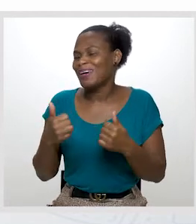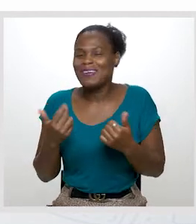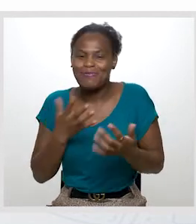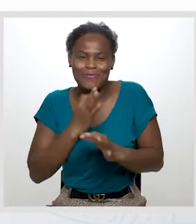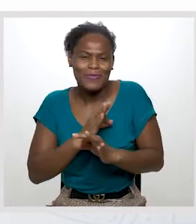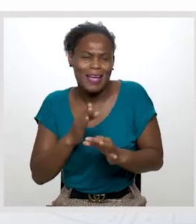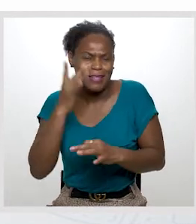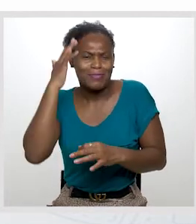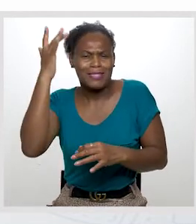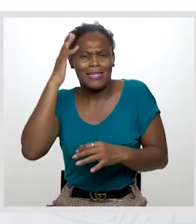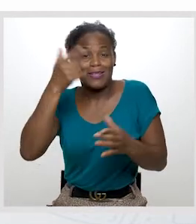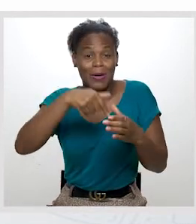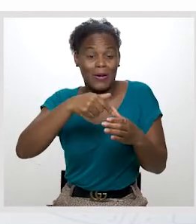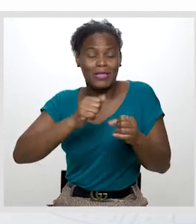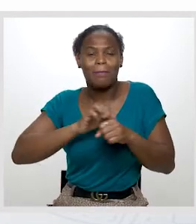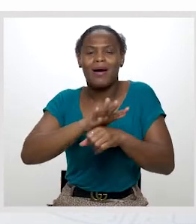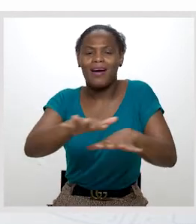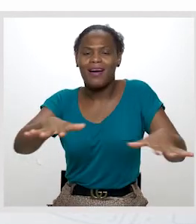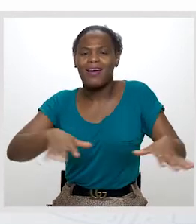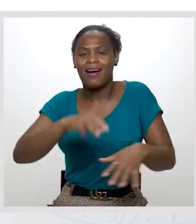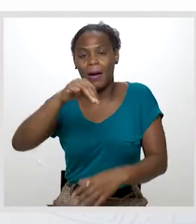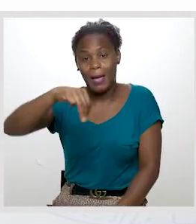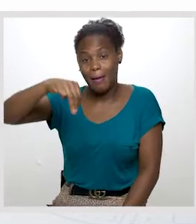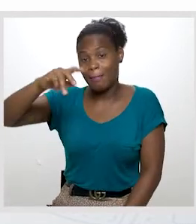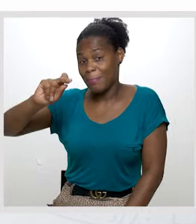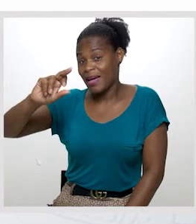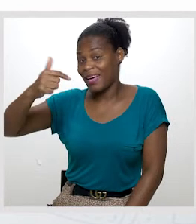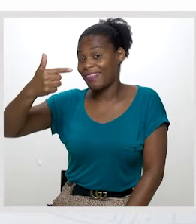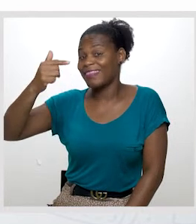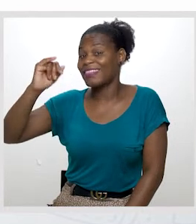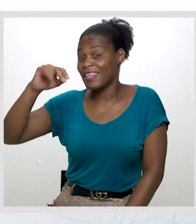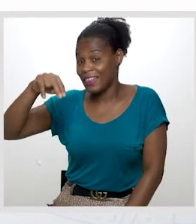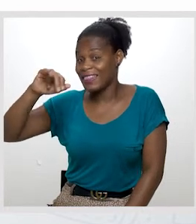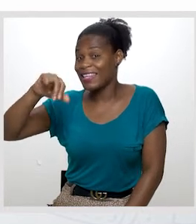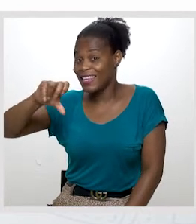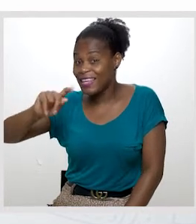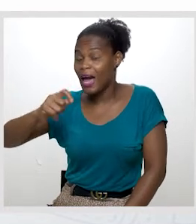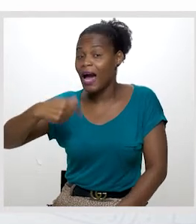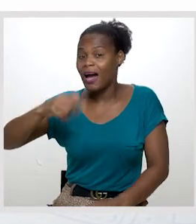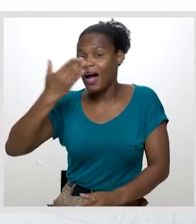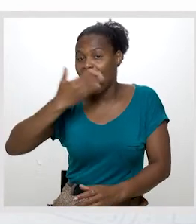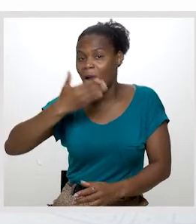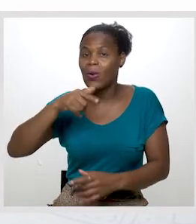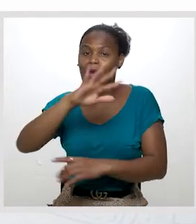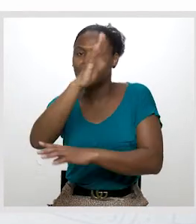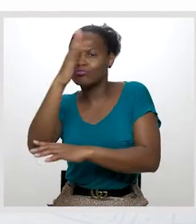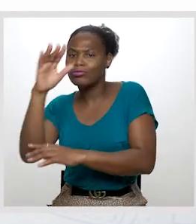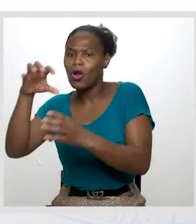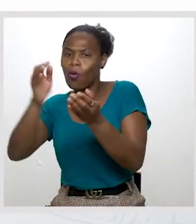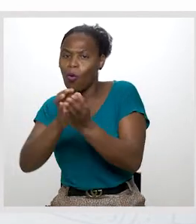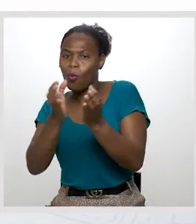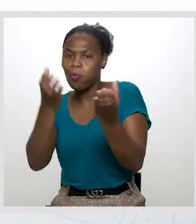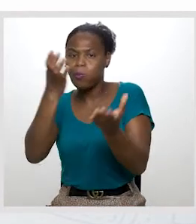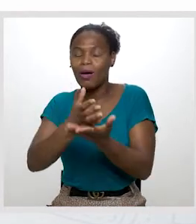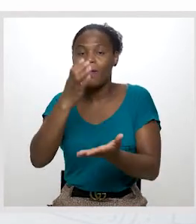Oh, c'est top! Imaginez, on est sur une plage à la Martinique, on a cours sous les cocotiers. Et pourquoi